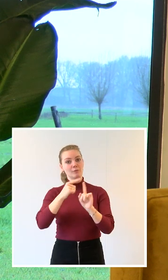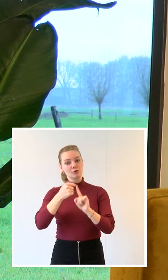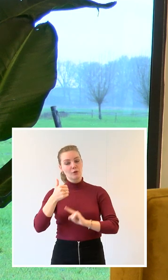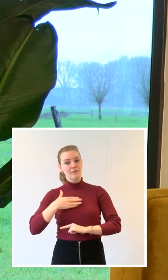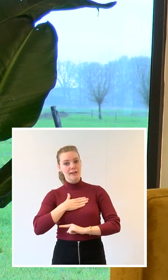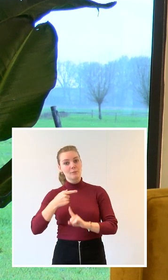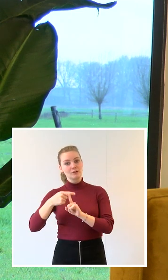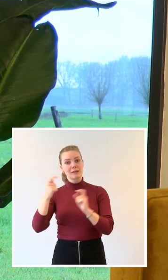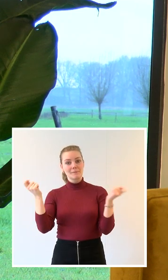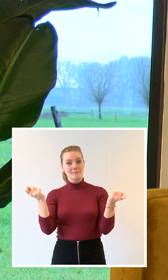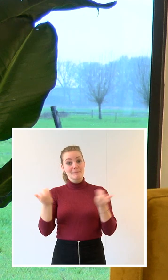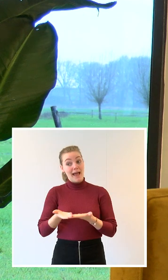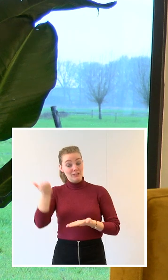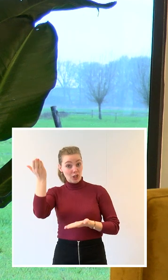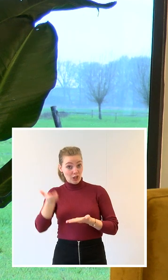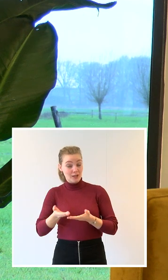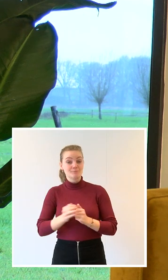deze serie kunt u lezen op